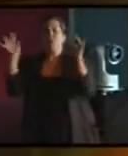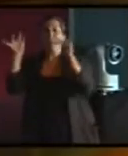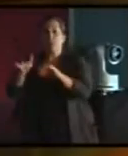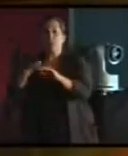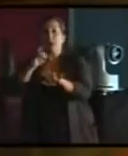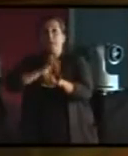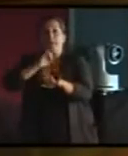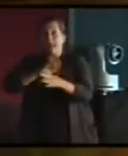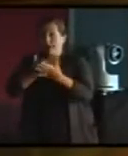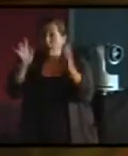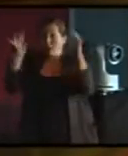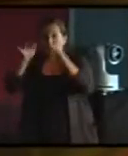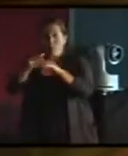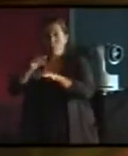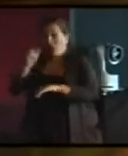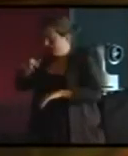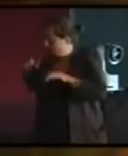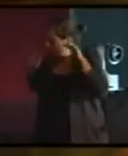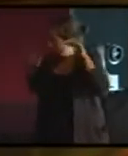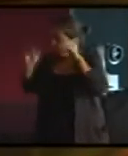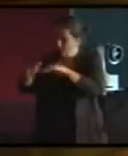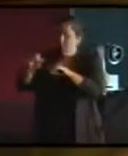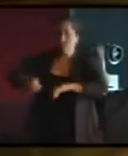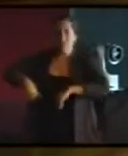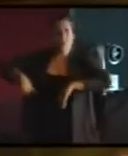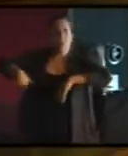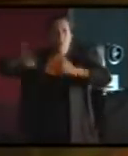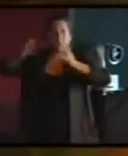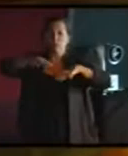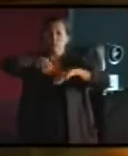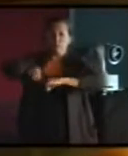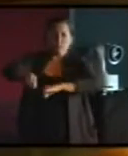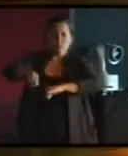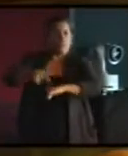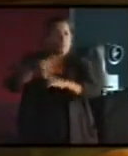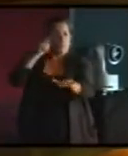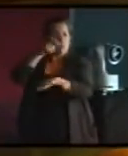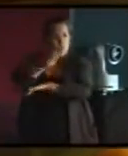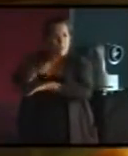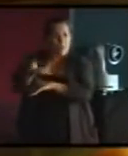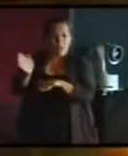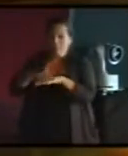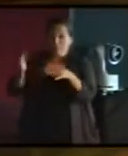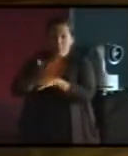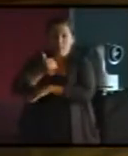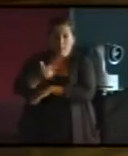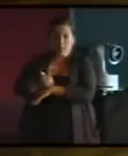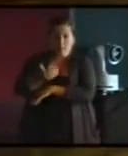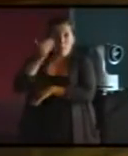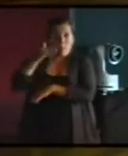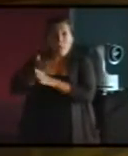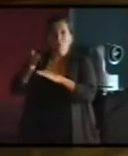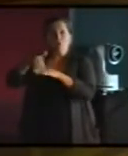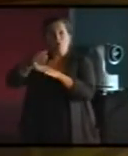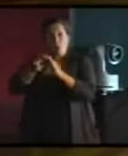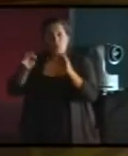possible. Quoi qu'on fasse dedans, tout ira bien, à condition que ça ne soit pas à contresens, c'est-à-dire qu'il faut respecter le vide de la salle. Alors,